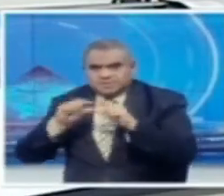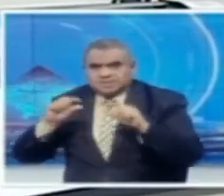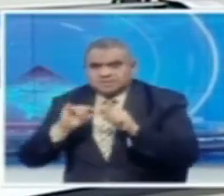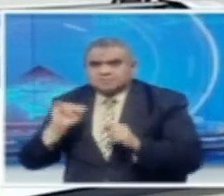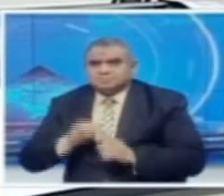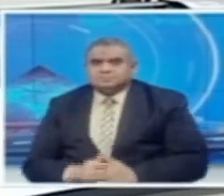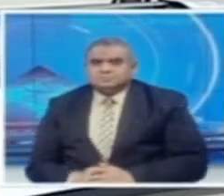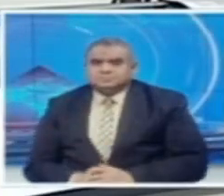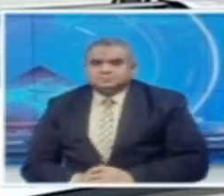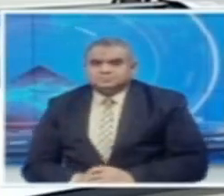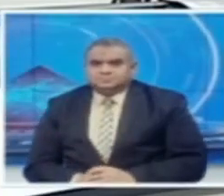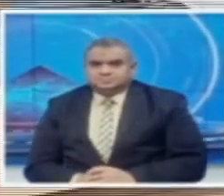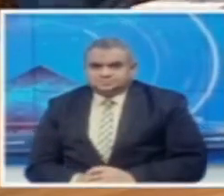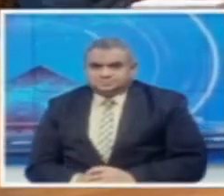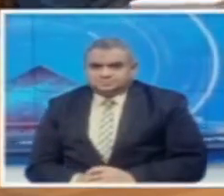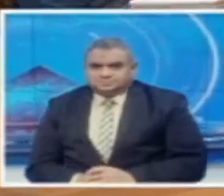بها من عناوين.